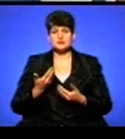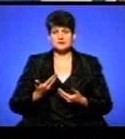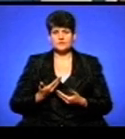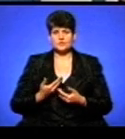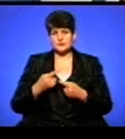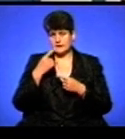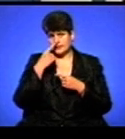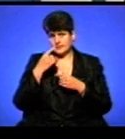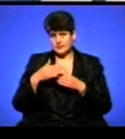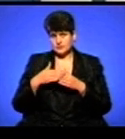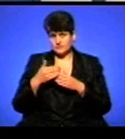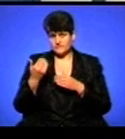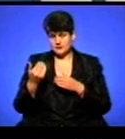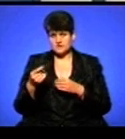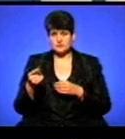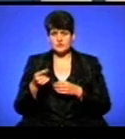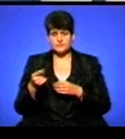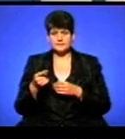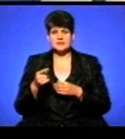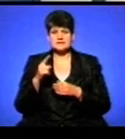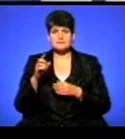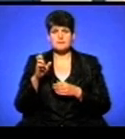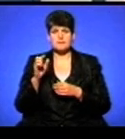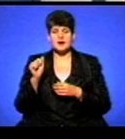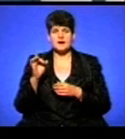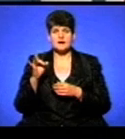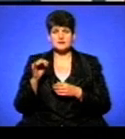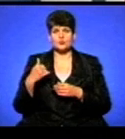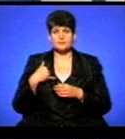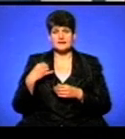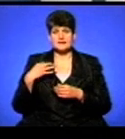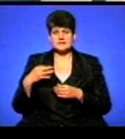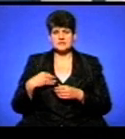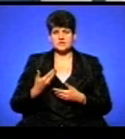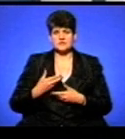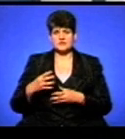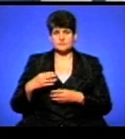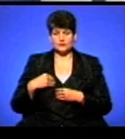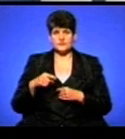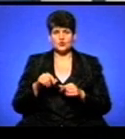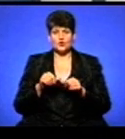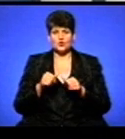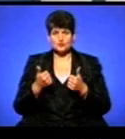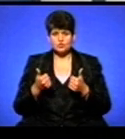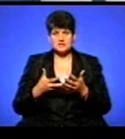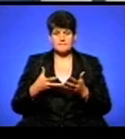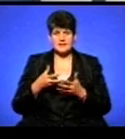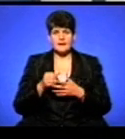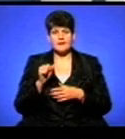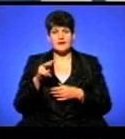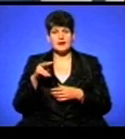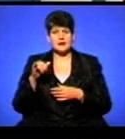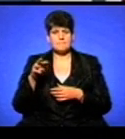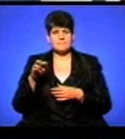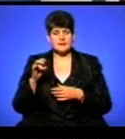тут недалеко вашого Тернополя. У мене син живе зі мною, він розлучений, сплачує аліменти. Скажіть, будь